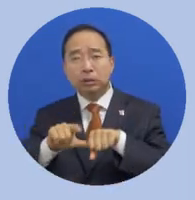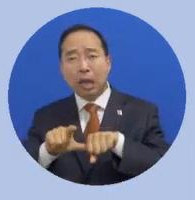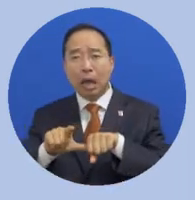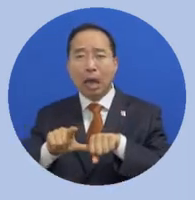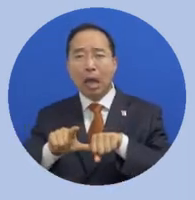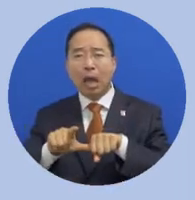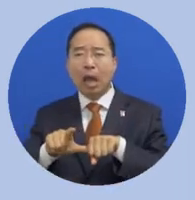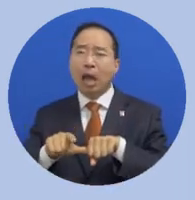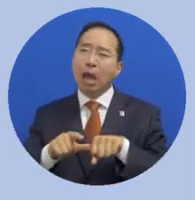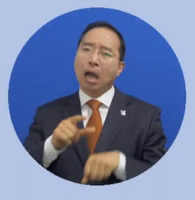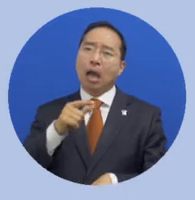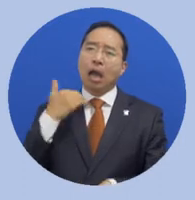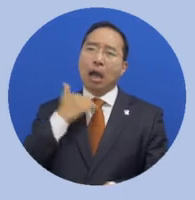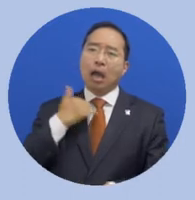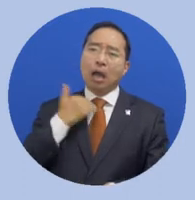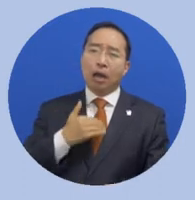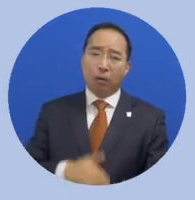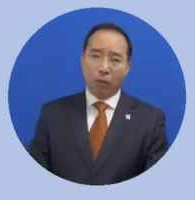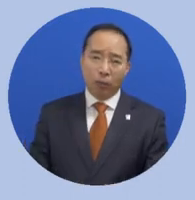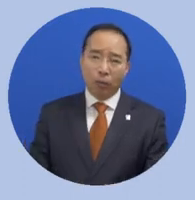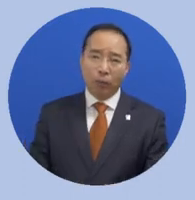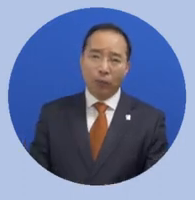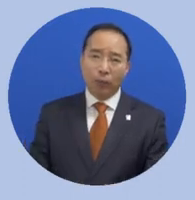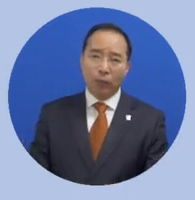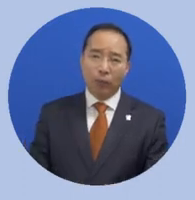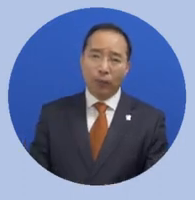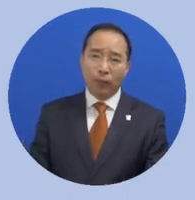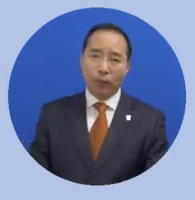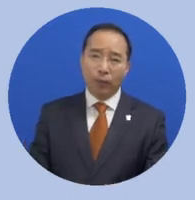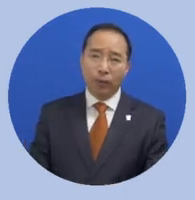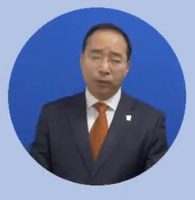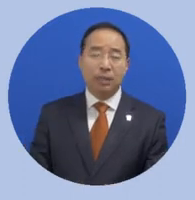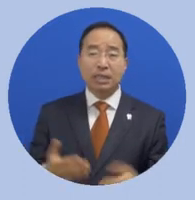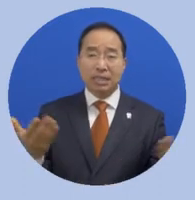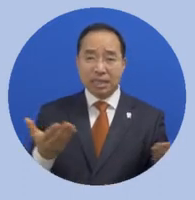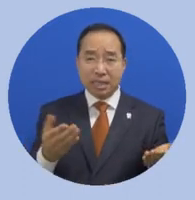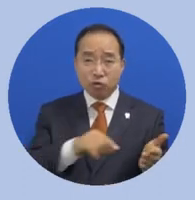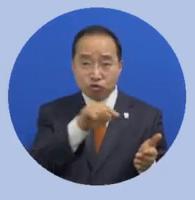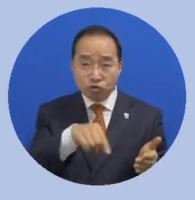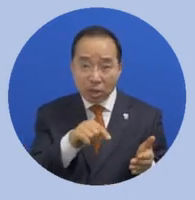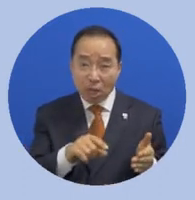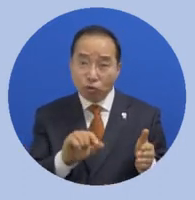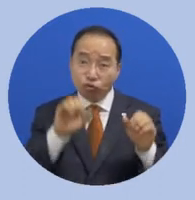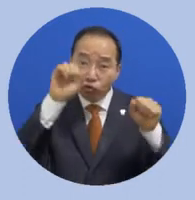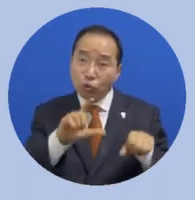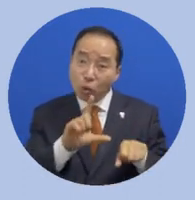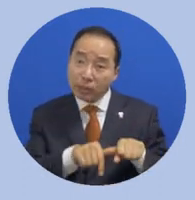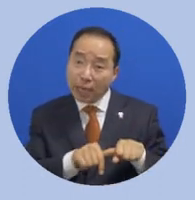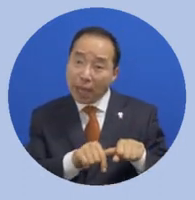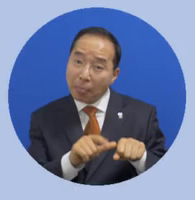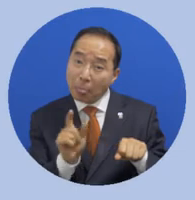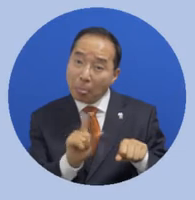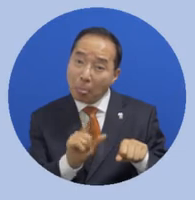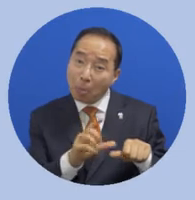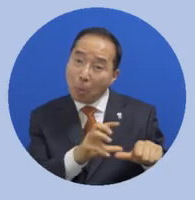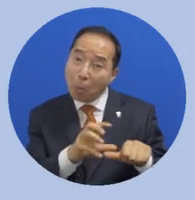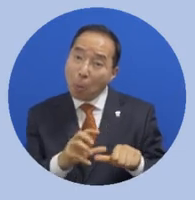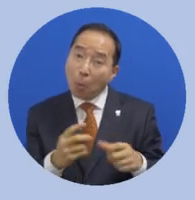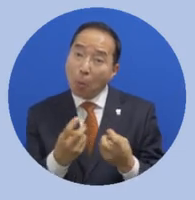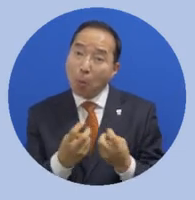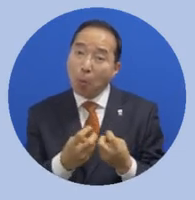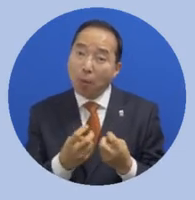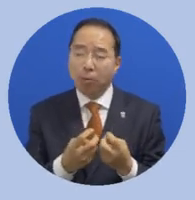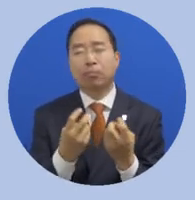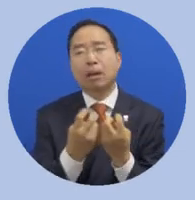운동할 시간을 내기가 너무 어렵거든요. 일과 중에 운동 시간을 어떻게 내면